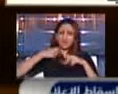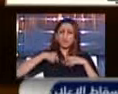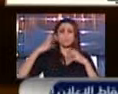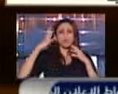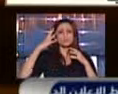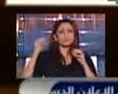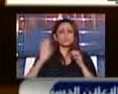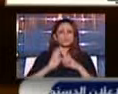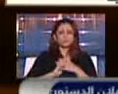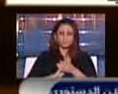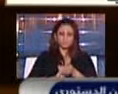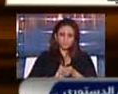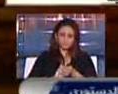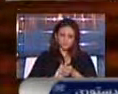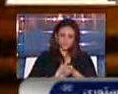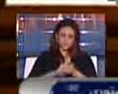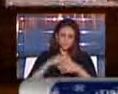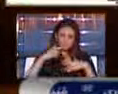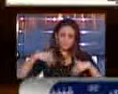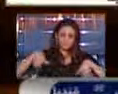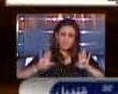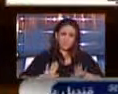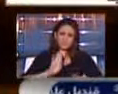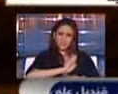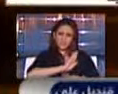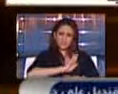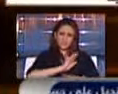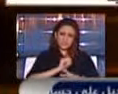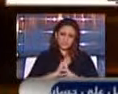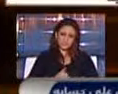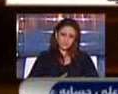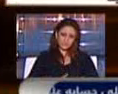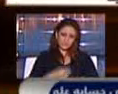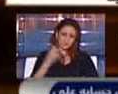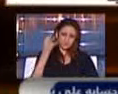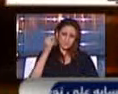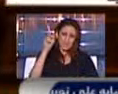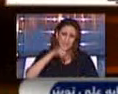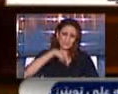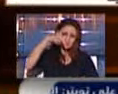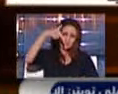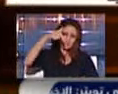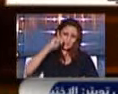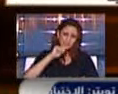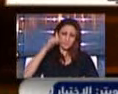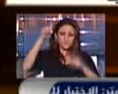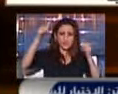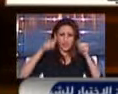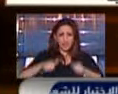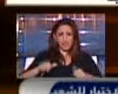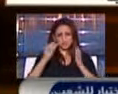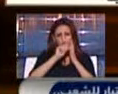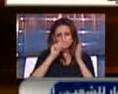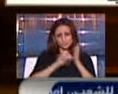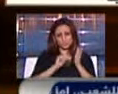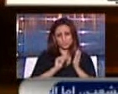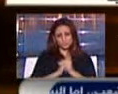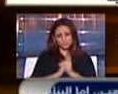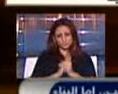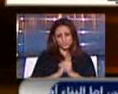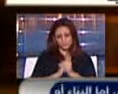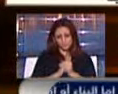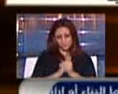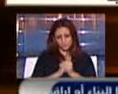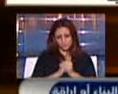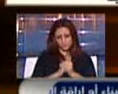لما اصدر المجلس العسكري ابان في 30/6 الاعلان الدستوري بتاعه وصلى ثلث التشريع من